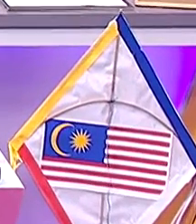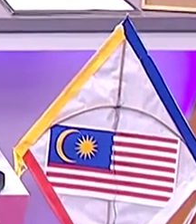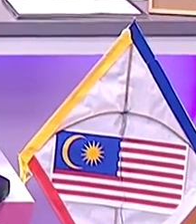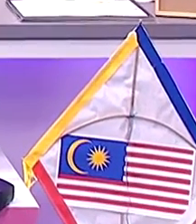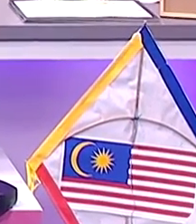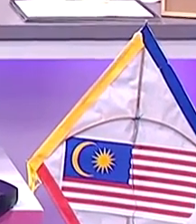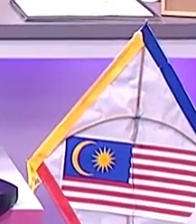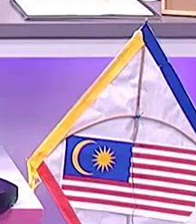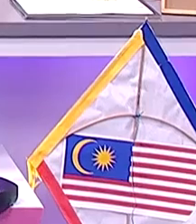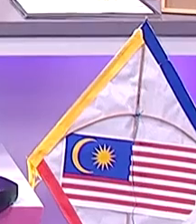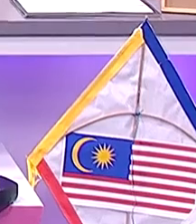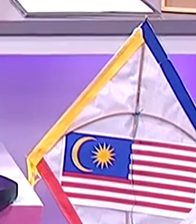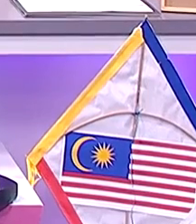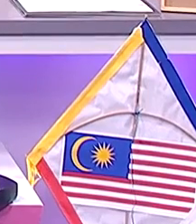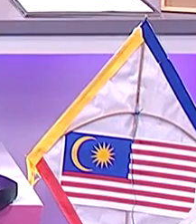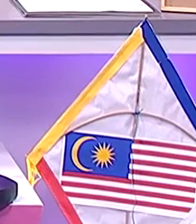Your turn.